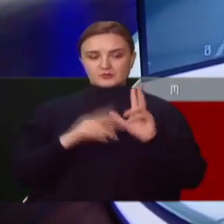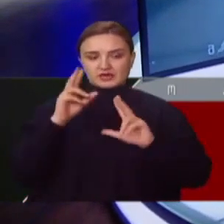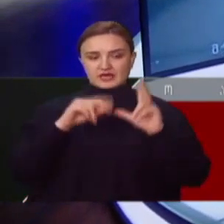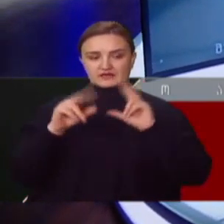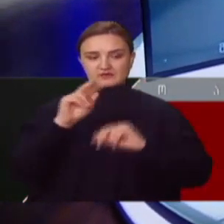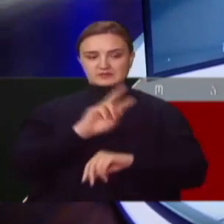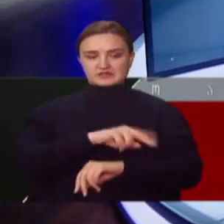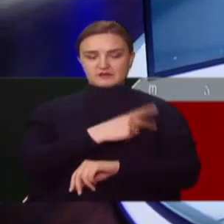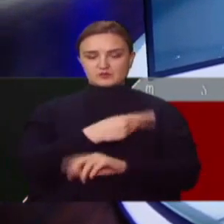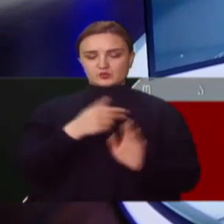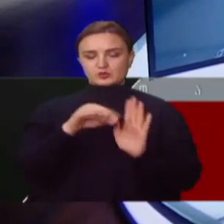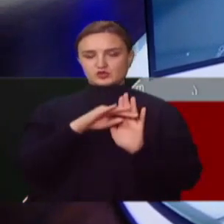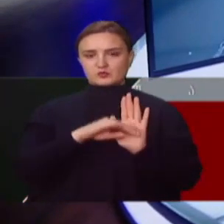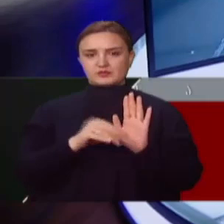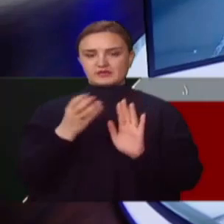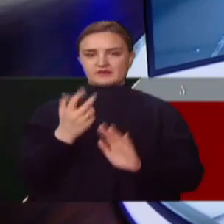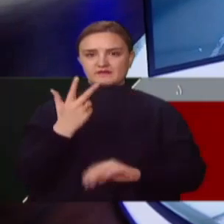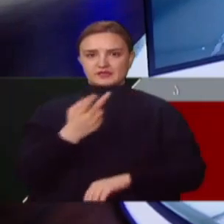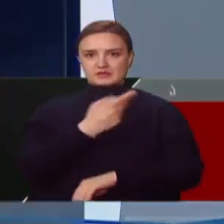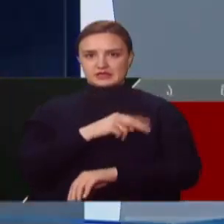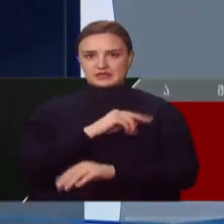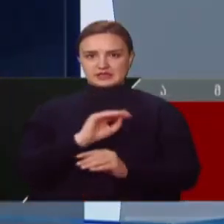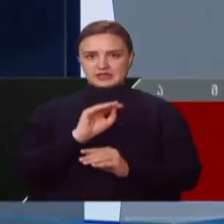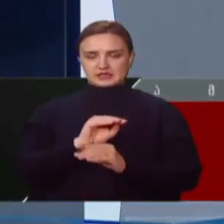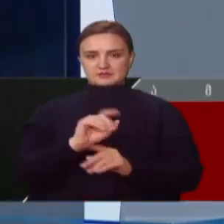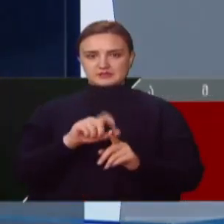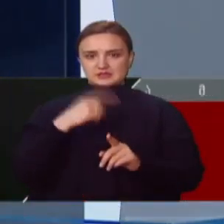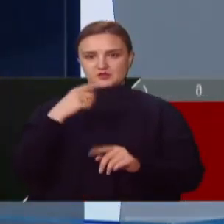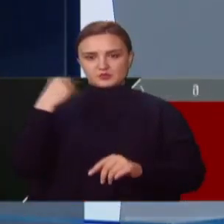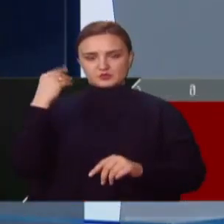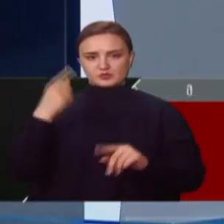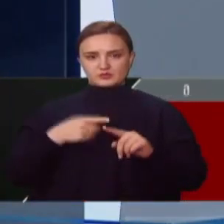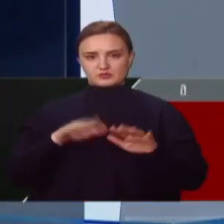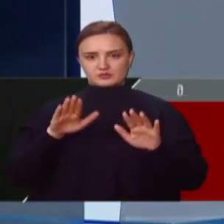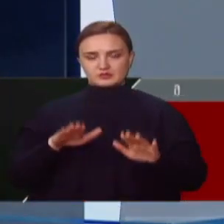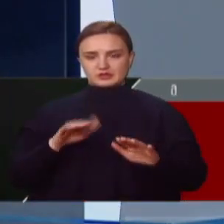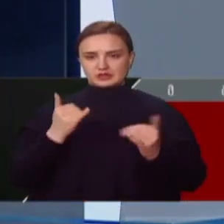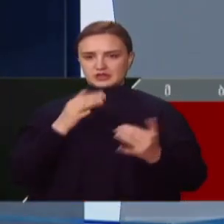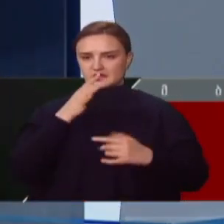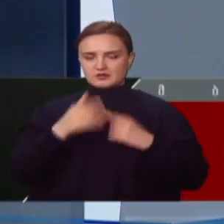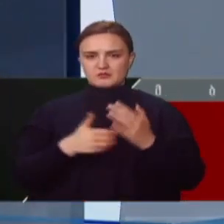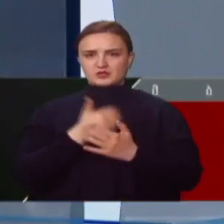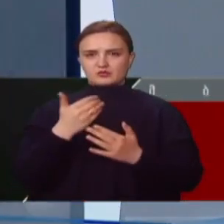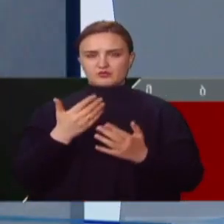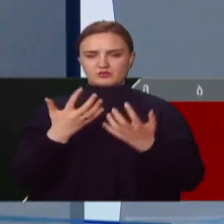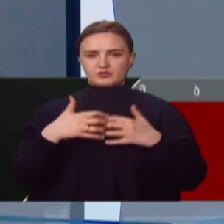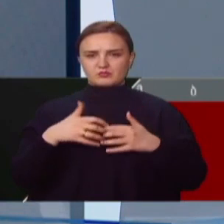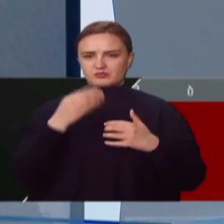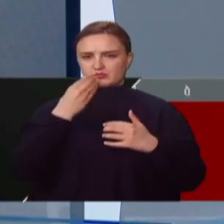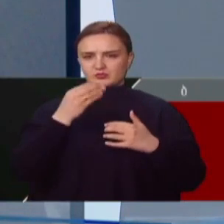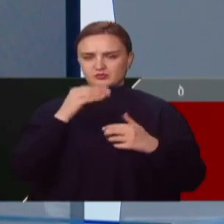გათვალისწინებულ საავადმყოფოების ჩამონათვალს კიდევ სამი კლინიკა დაემატა. საუბარია თურქეთში მდებარე ცნობილ და თანამედროვე აპარატურით აღჭურვილ